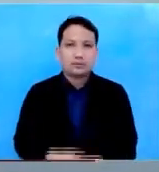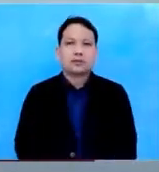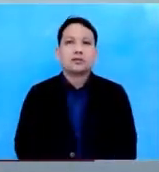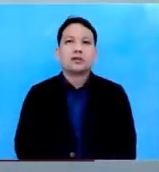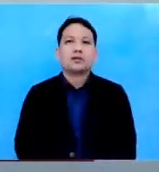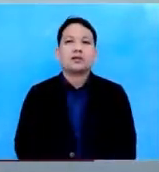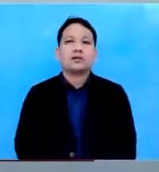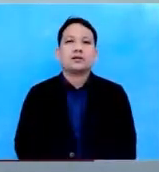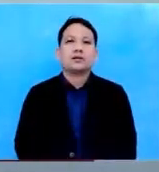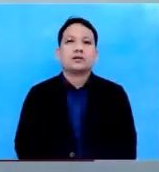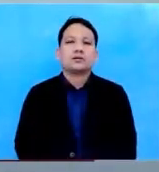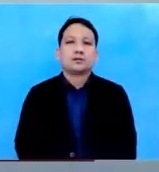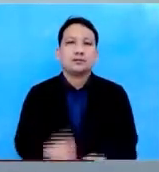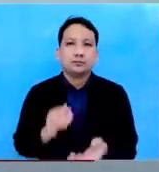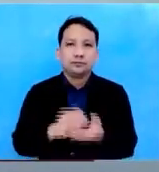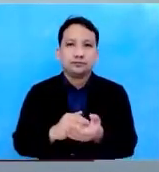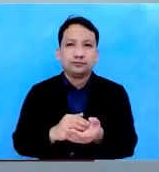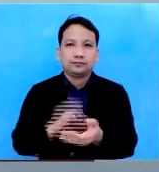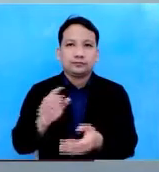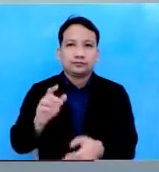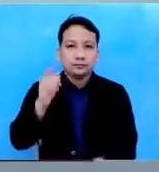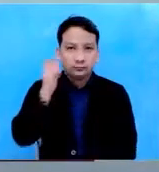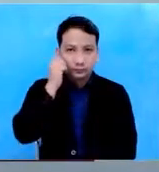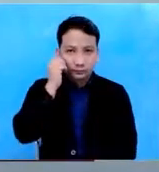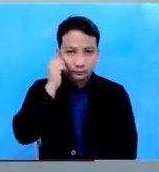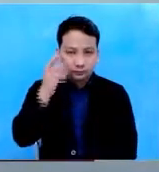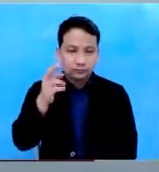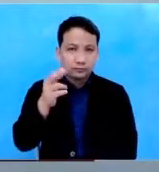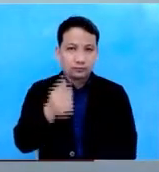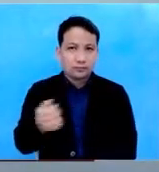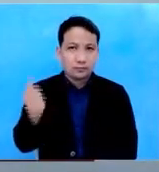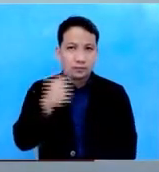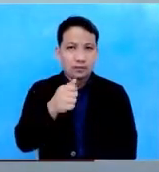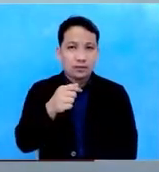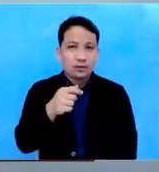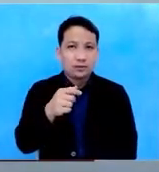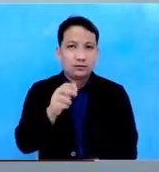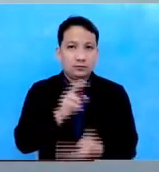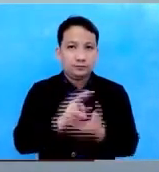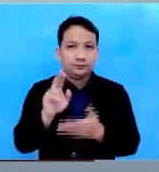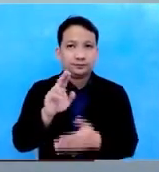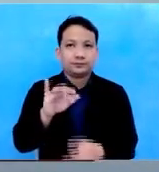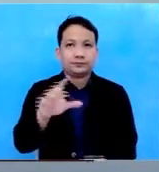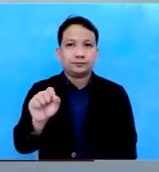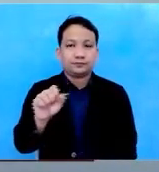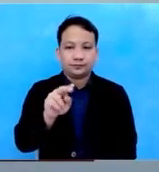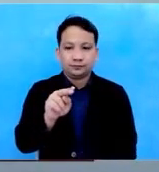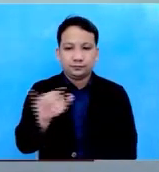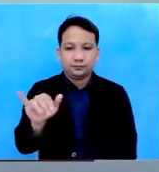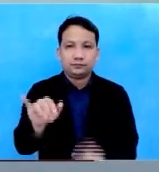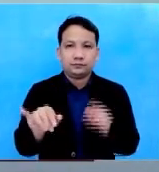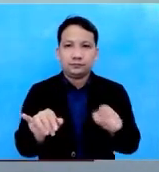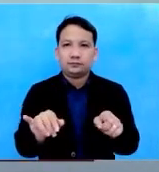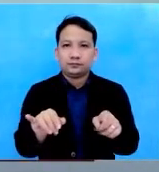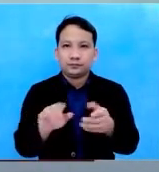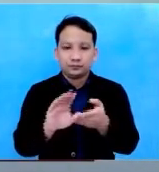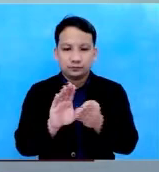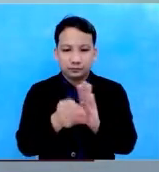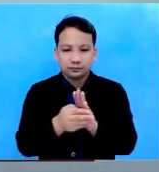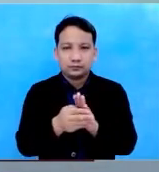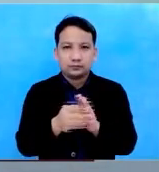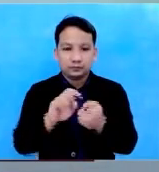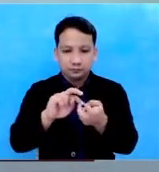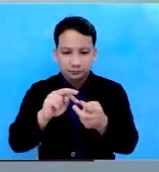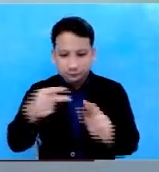kay Dr. Thomas Russo, hepid ng infectious diseases sa University at Buffalo sa New York, nag-i-evolve talaga itong mga variants